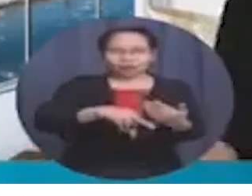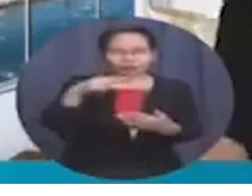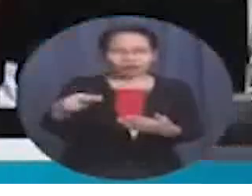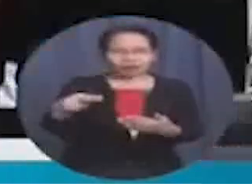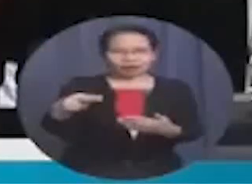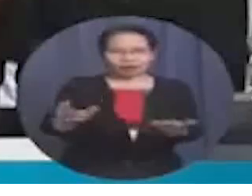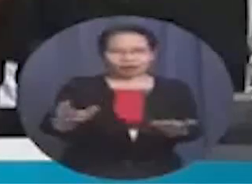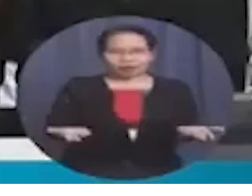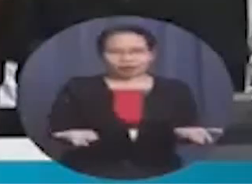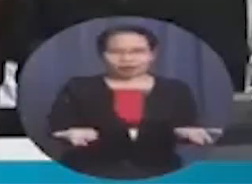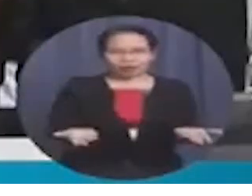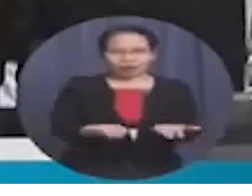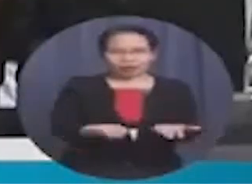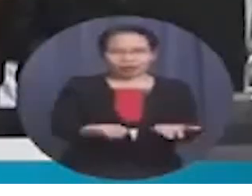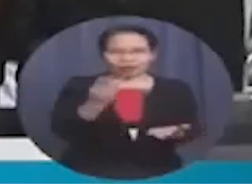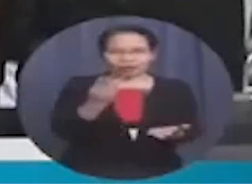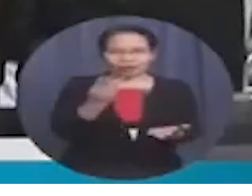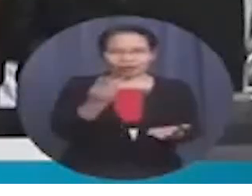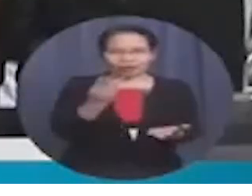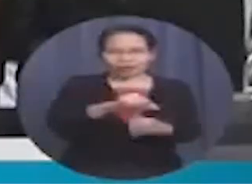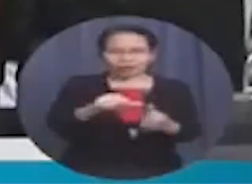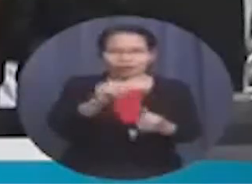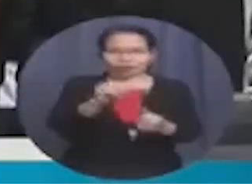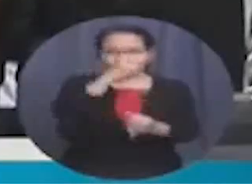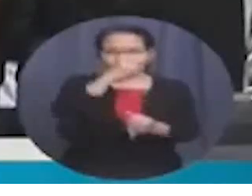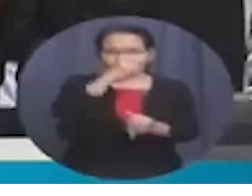mo ha, pakibasa mo nga yan kapatid na Daniel.